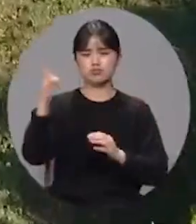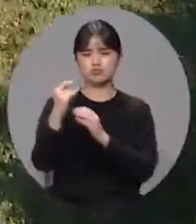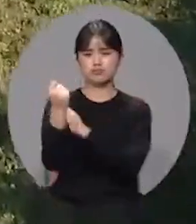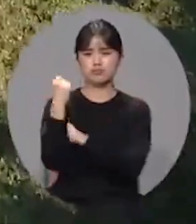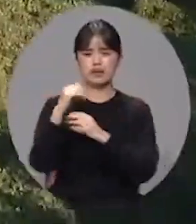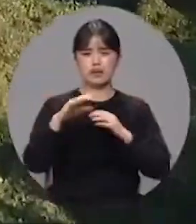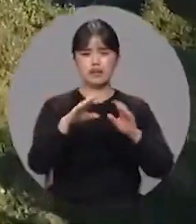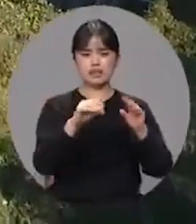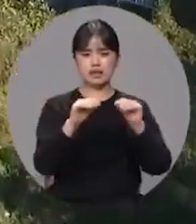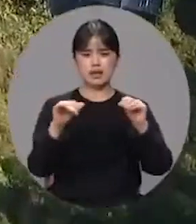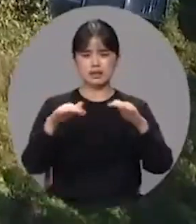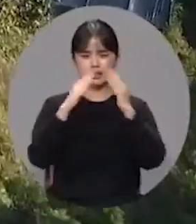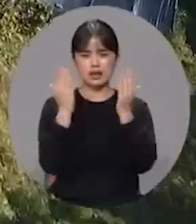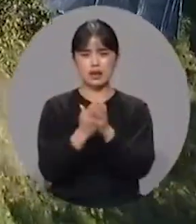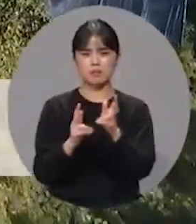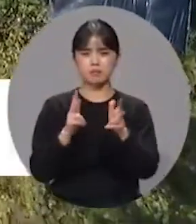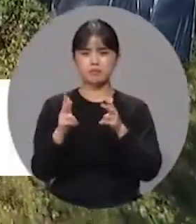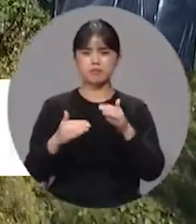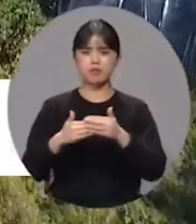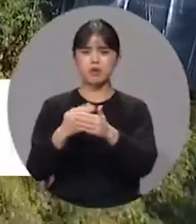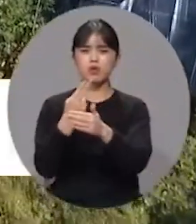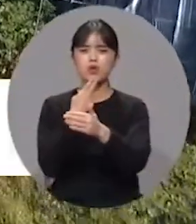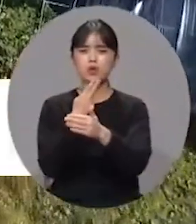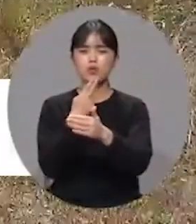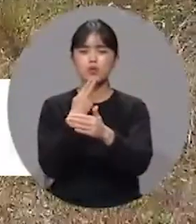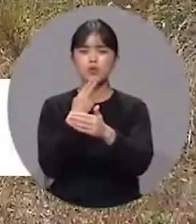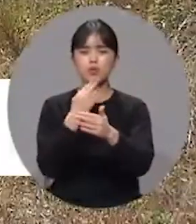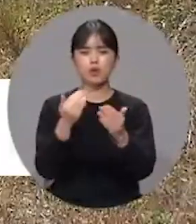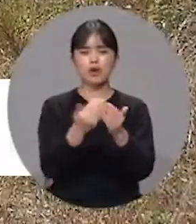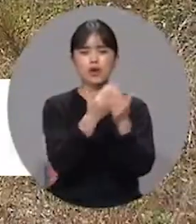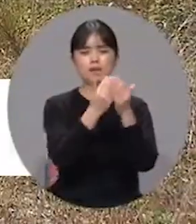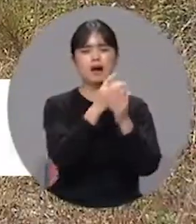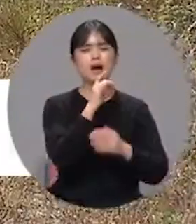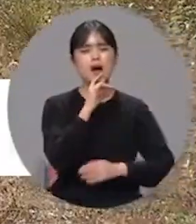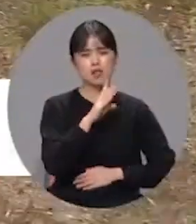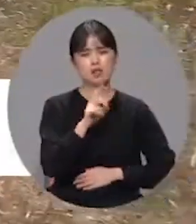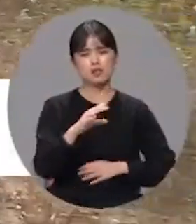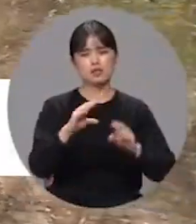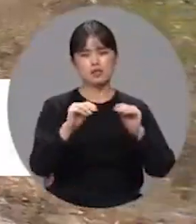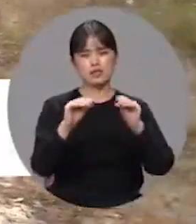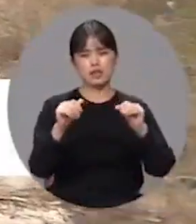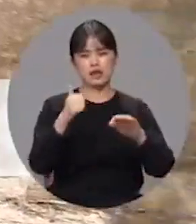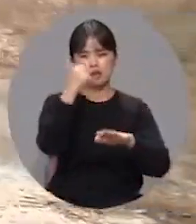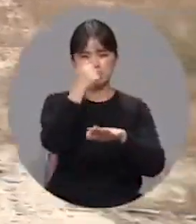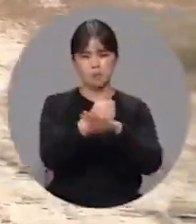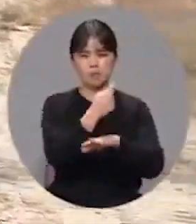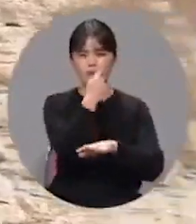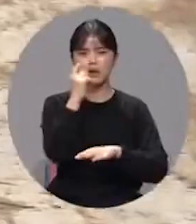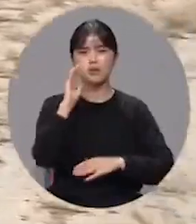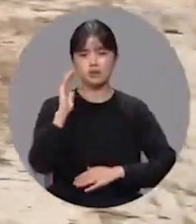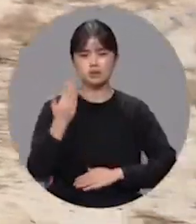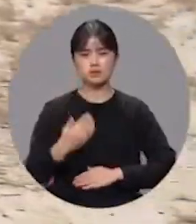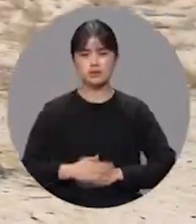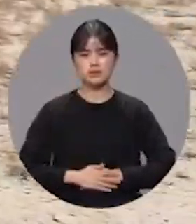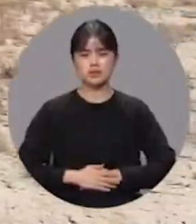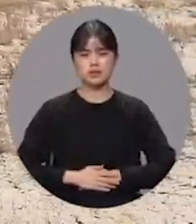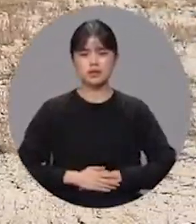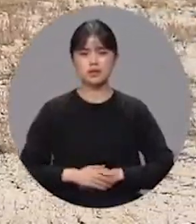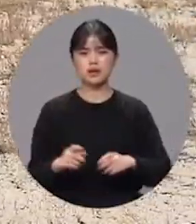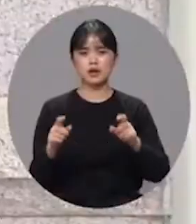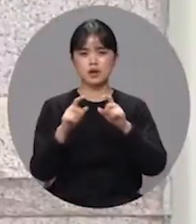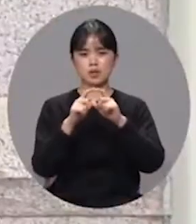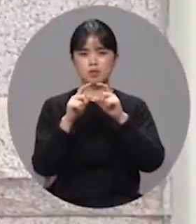대부분은 사업이 진행되지 않거나 애초에 개발할 수 없었던 땅이라는 사실이 취재 결과 드러난 바 있습니다.